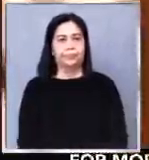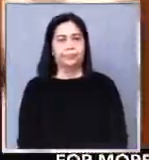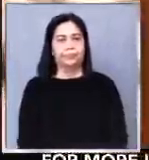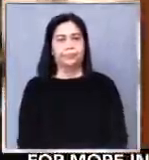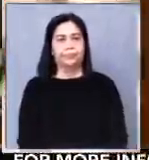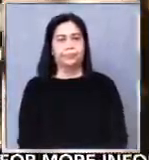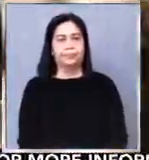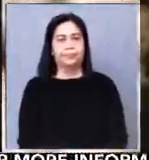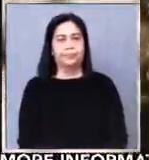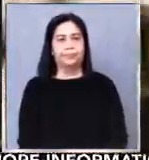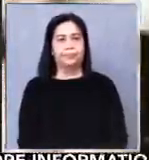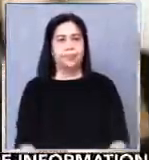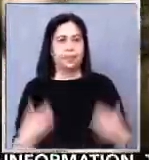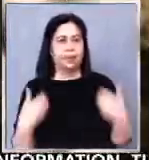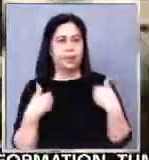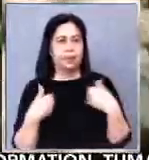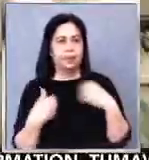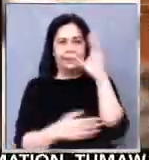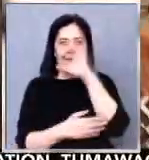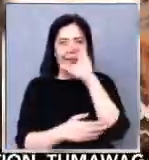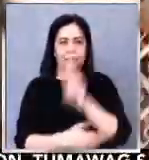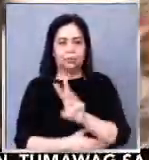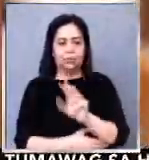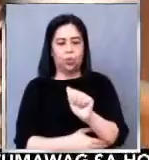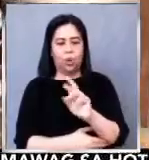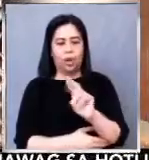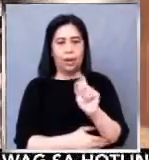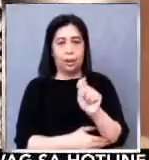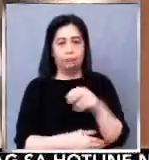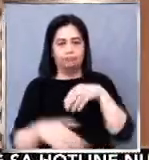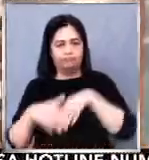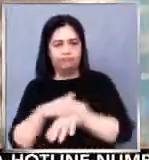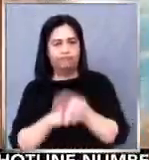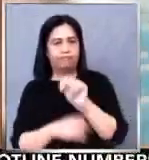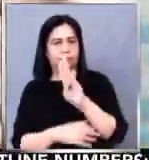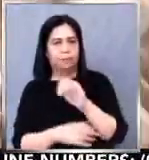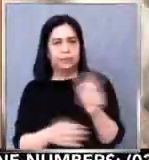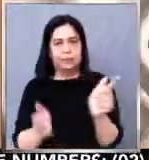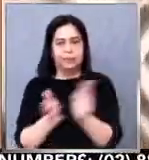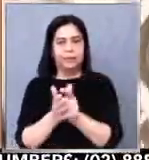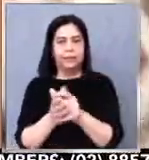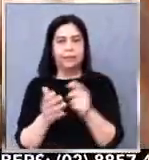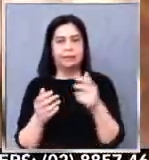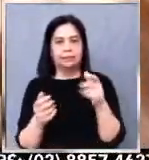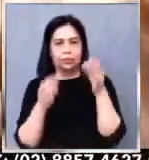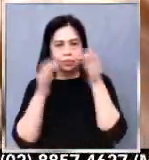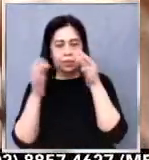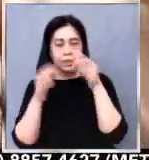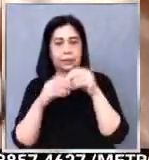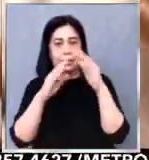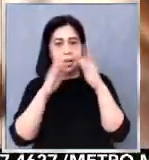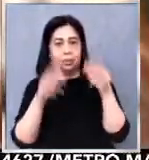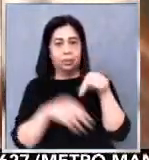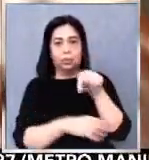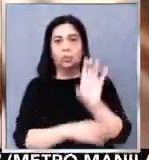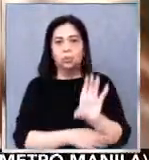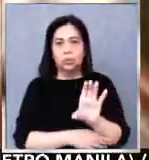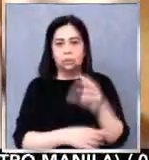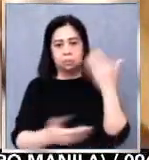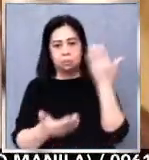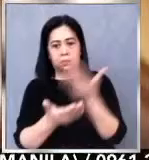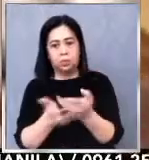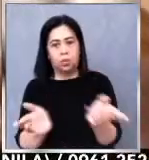Bit-bit ang isang search warrant. Pinasok ng NBI Task Force on Anti-Illegal Drugs ang bahay na ito sa Quezon City. Pagdating sa kwarto sa second